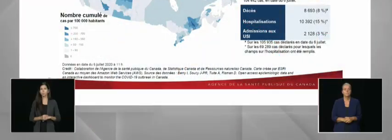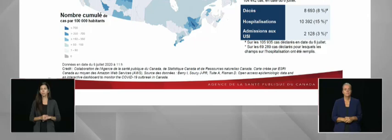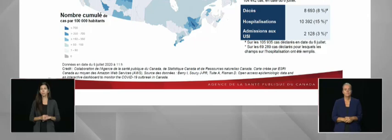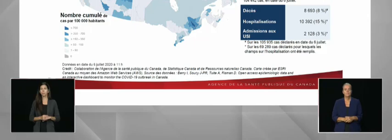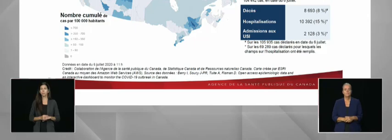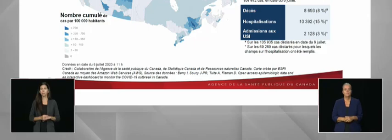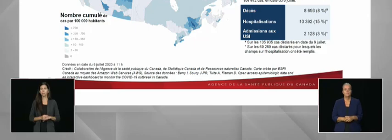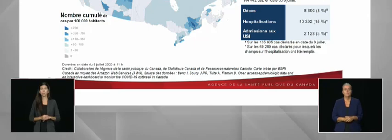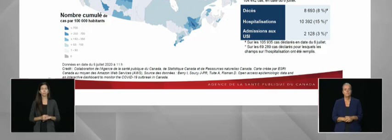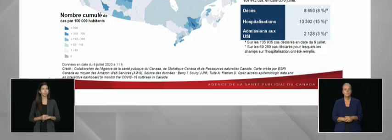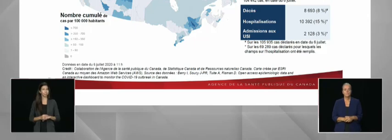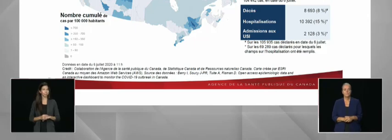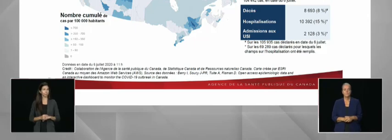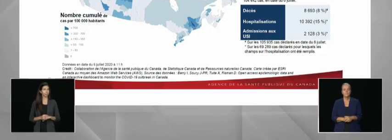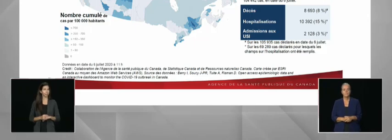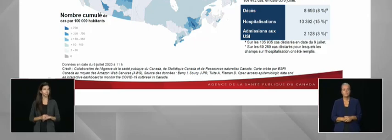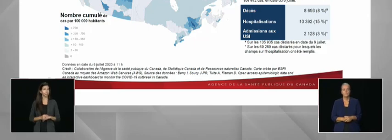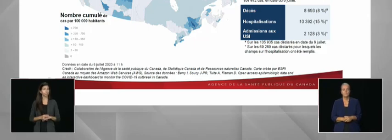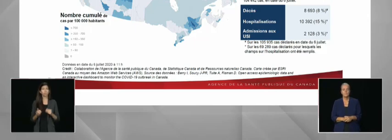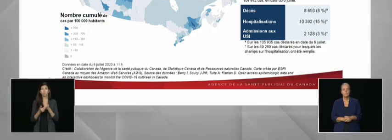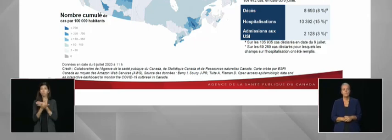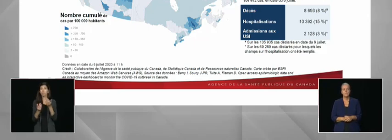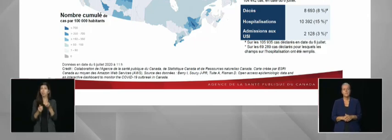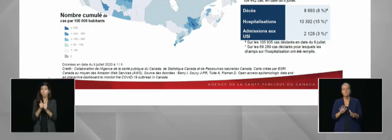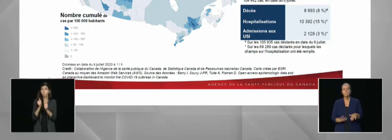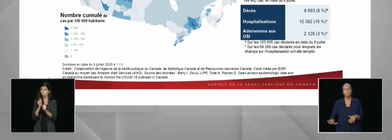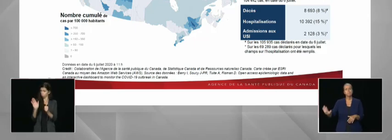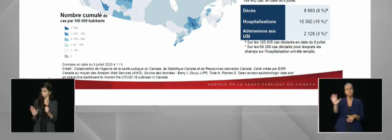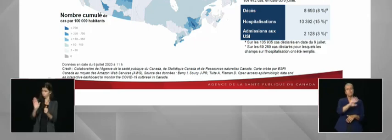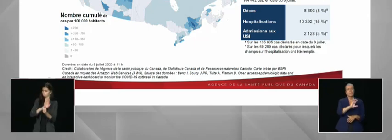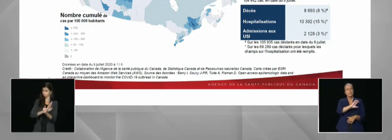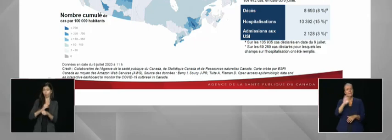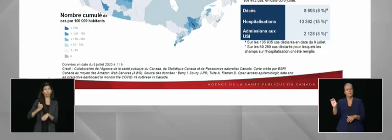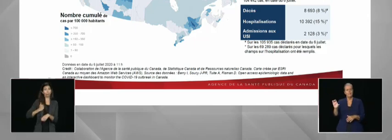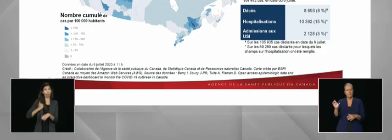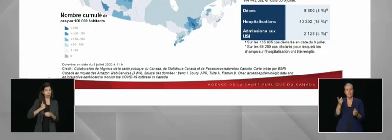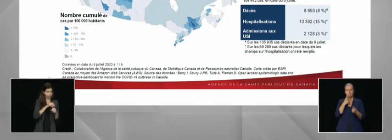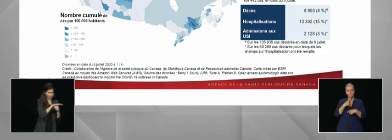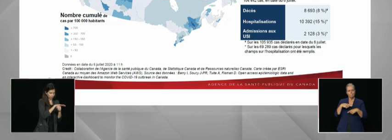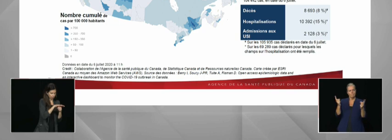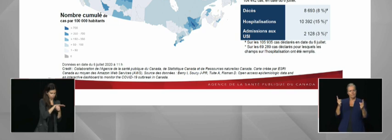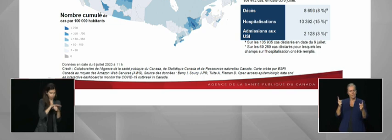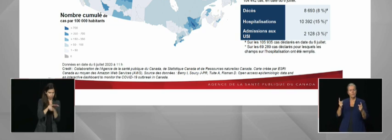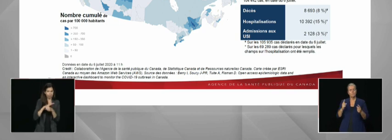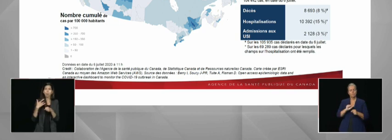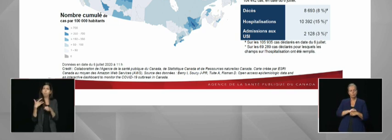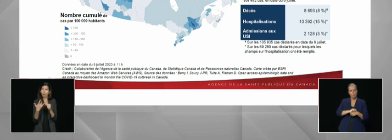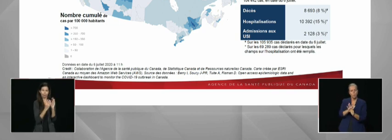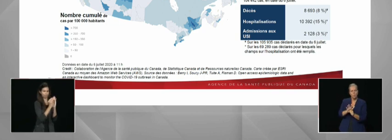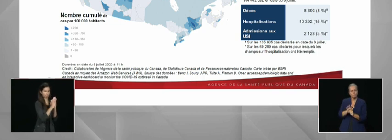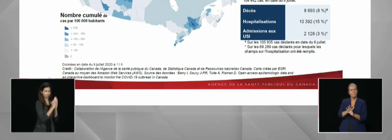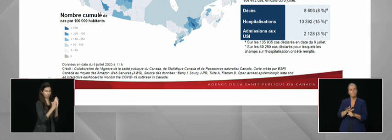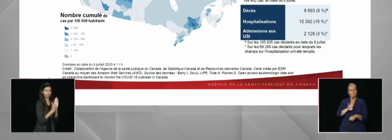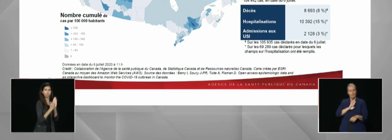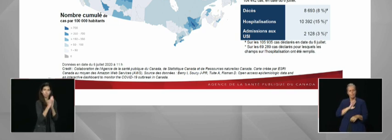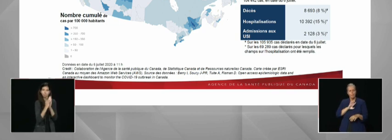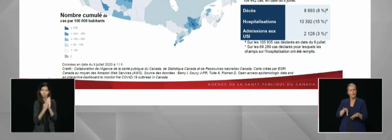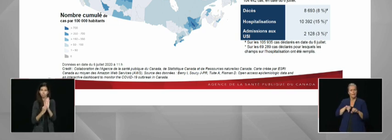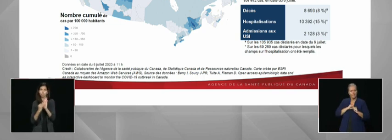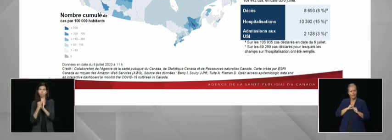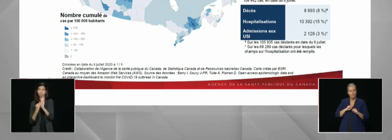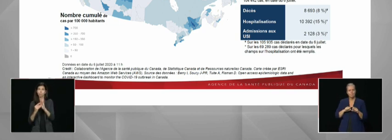ont déclaré des cas de la COVID-19, cette carte, qui représente le taux d'incidence de la maladie pour 100